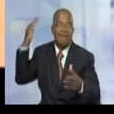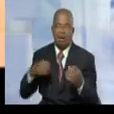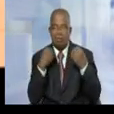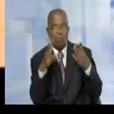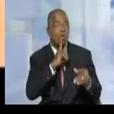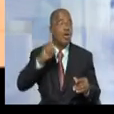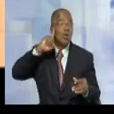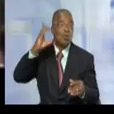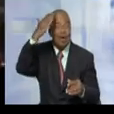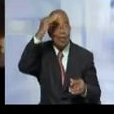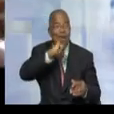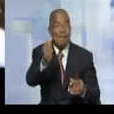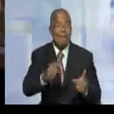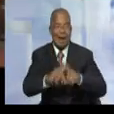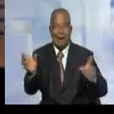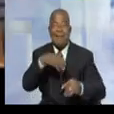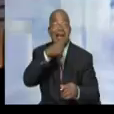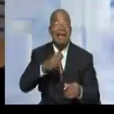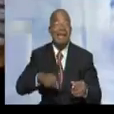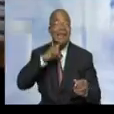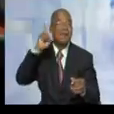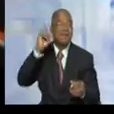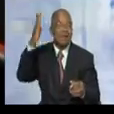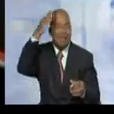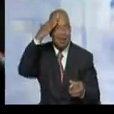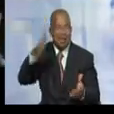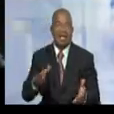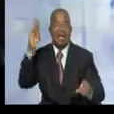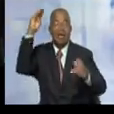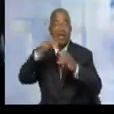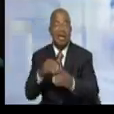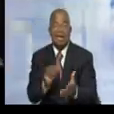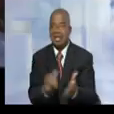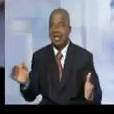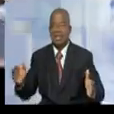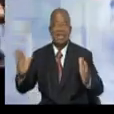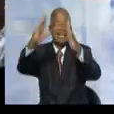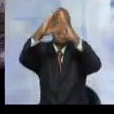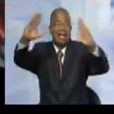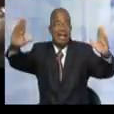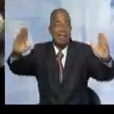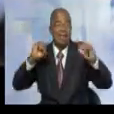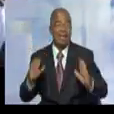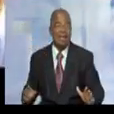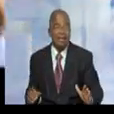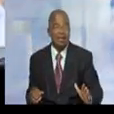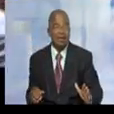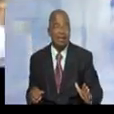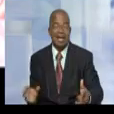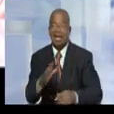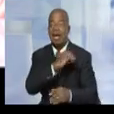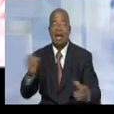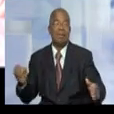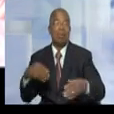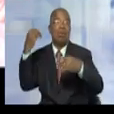dans le cadre d'un projet initié par le ministère en charge de la solidarité, de la famille, de la femme et de